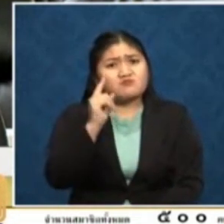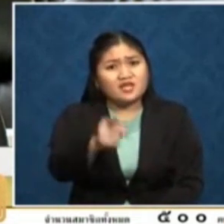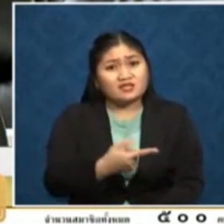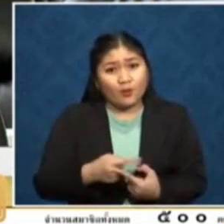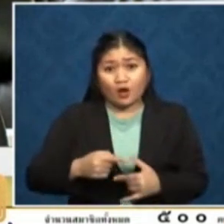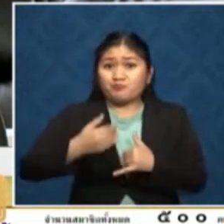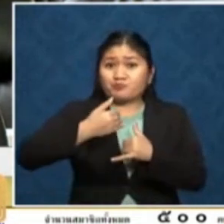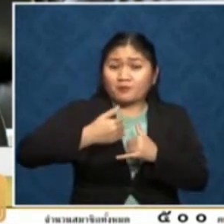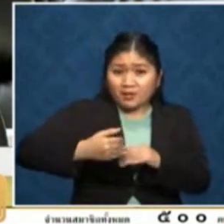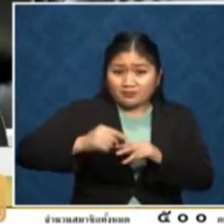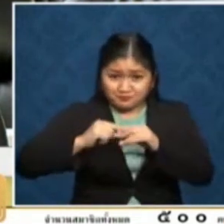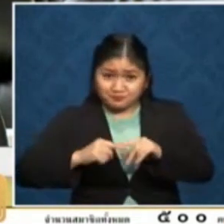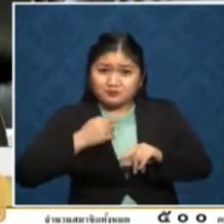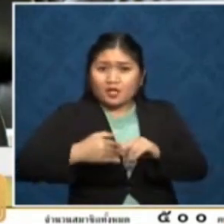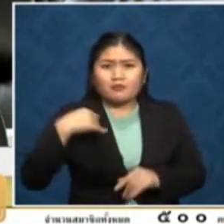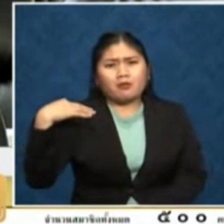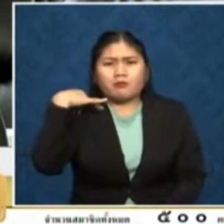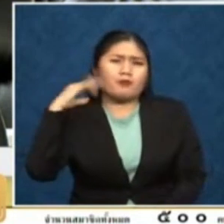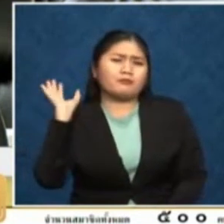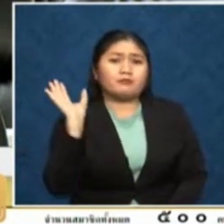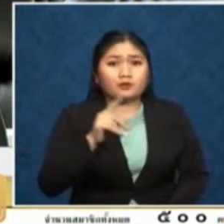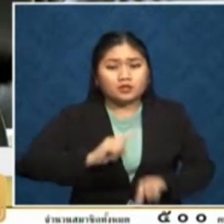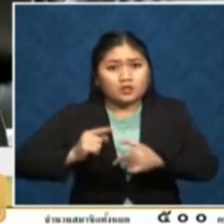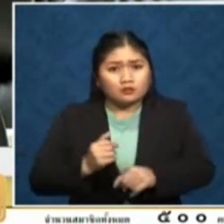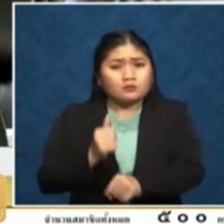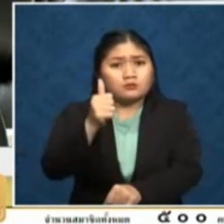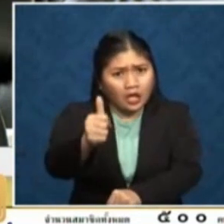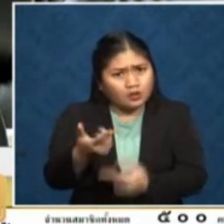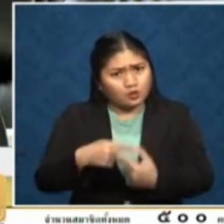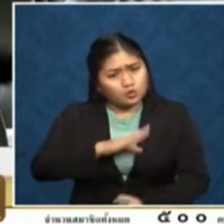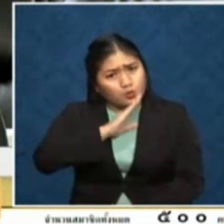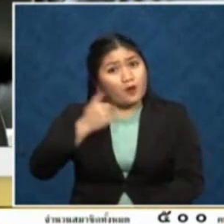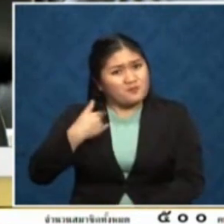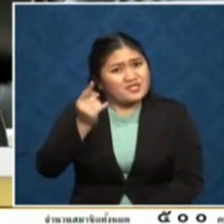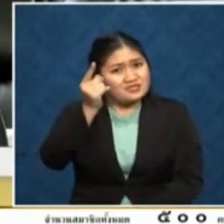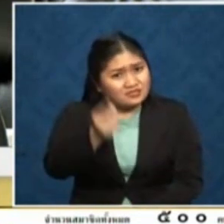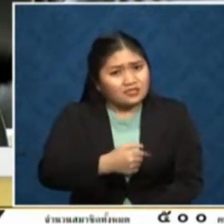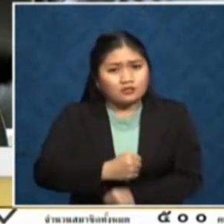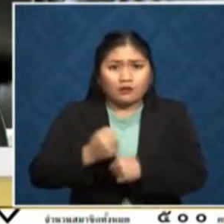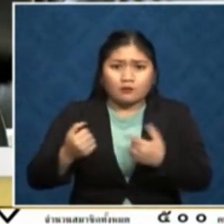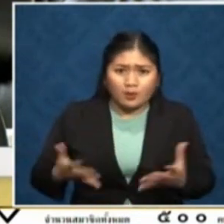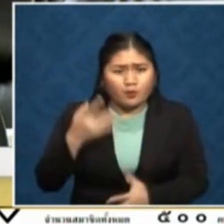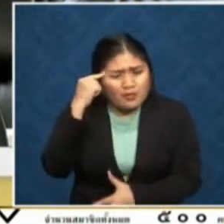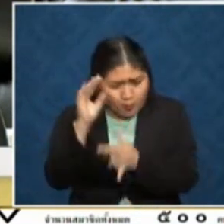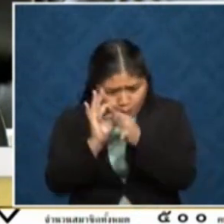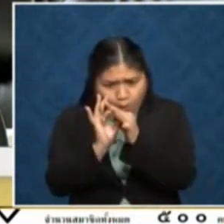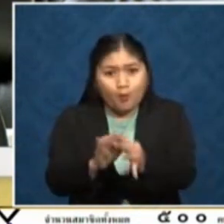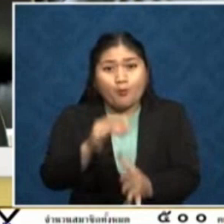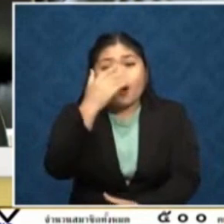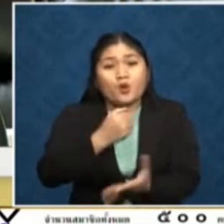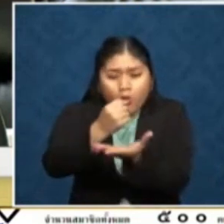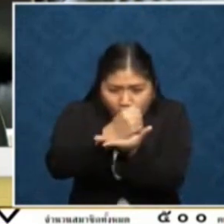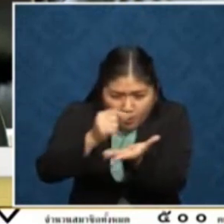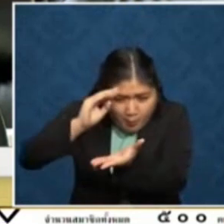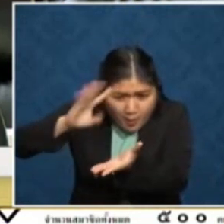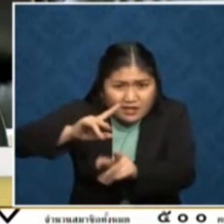ครับอย่างนี้ก็มีแต่เขาสามารถแปลงเพศได้เขาเป็นอรชรอ่อนแอนแต่ในขณะเดียวกันถ้